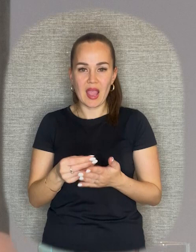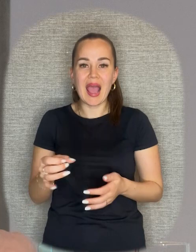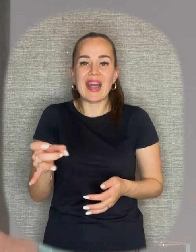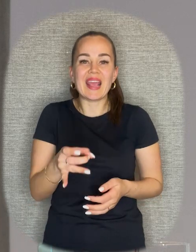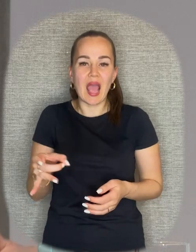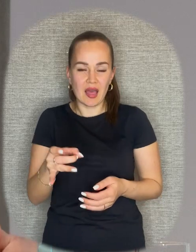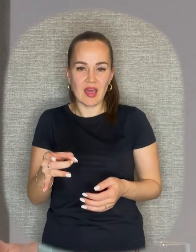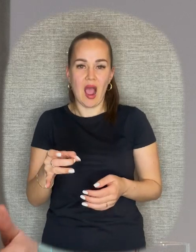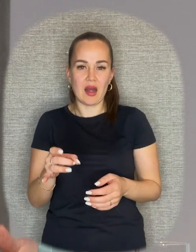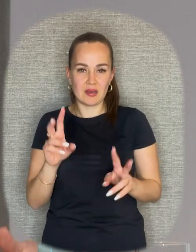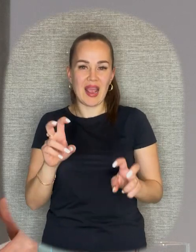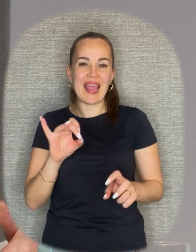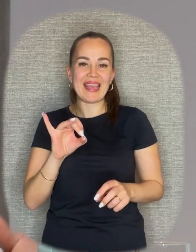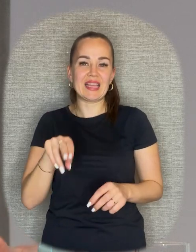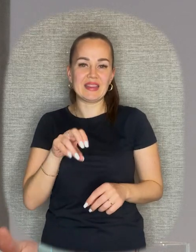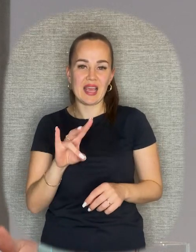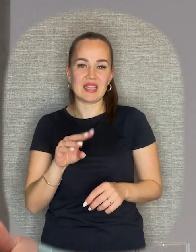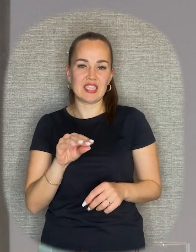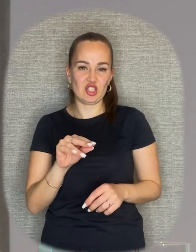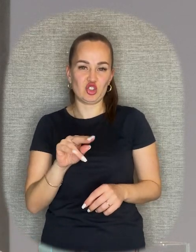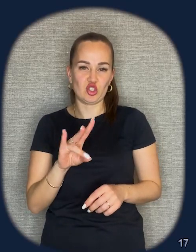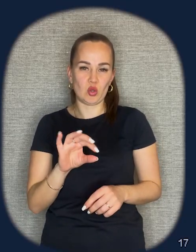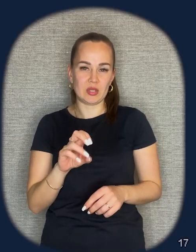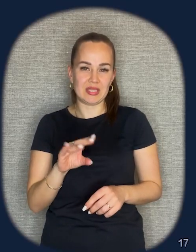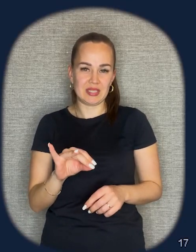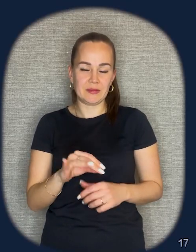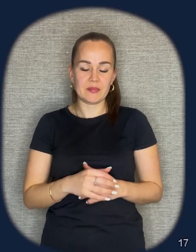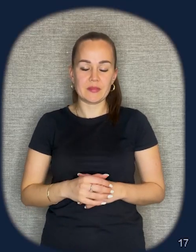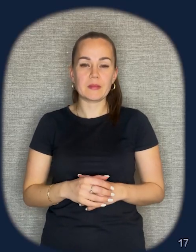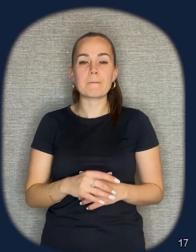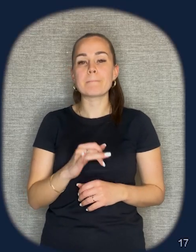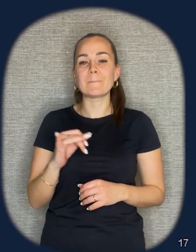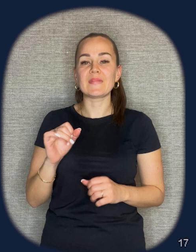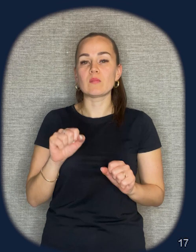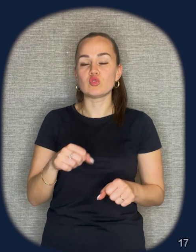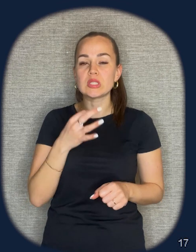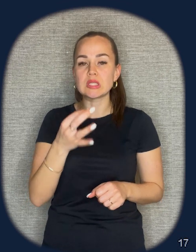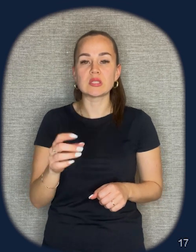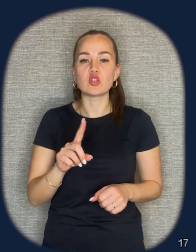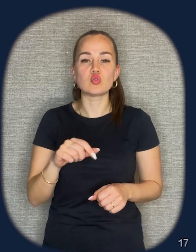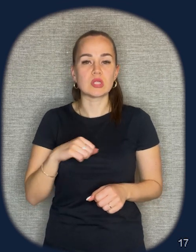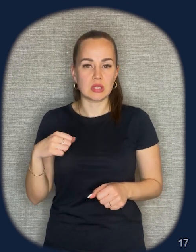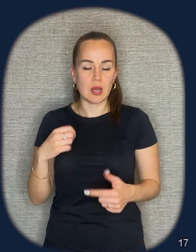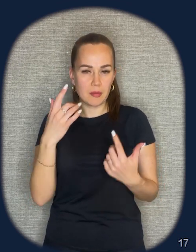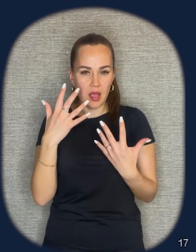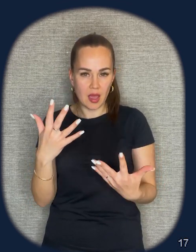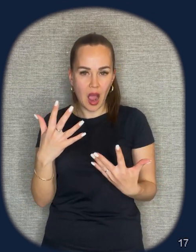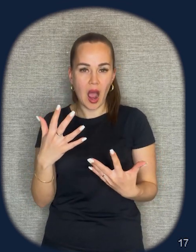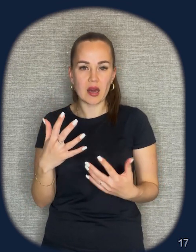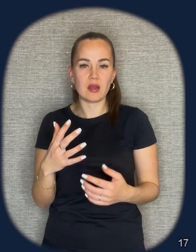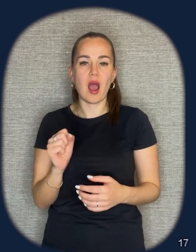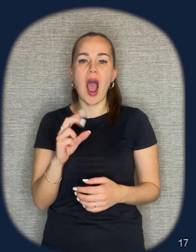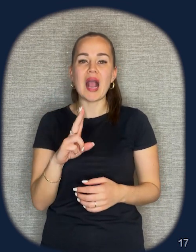Поиск своего своей региональной как мы теперь говорим идентичности Ну и конечно не сложно догадаться что наиболее